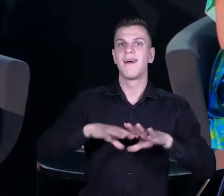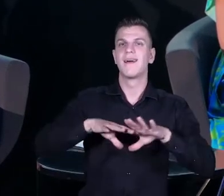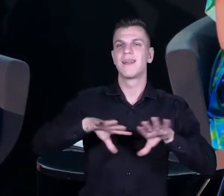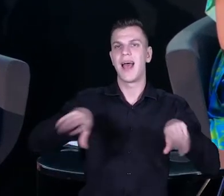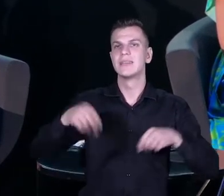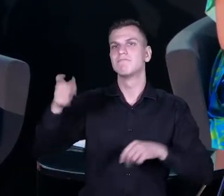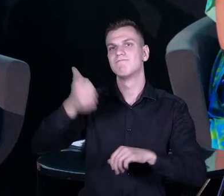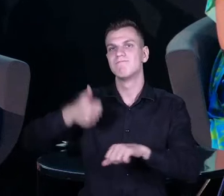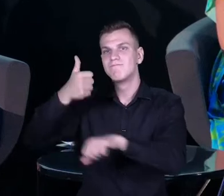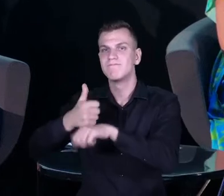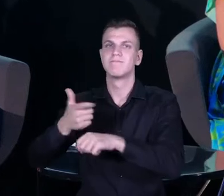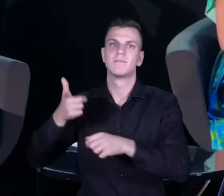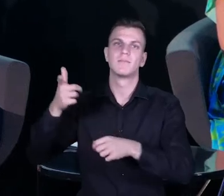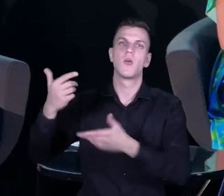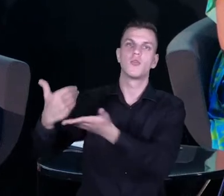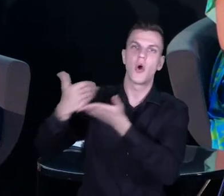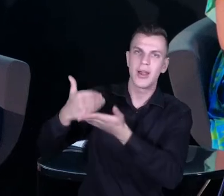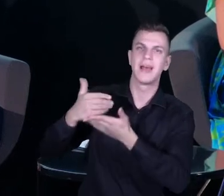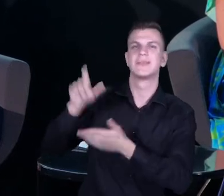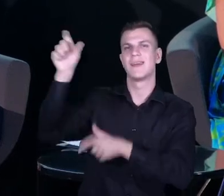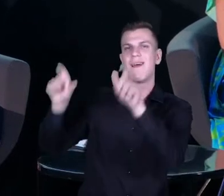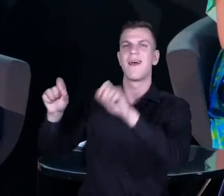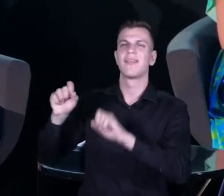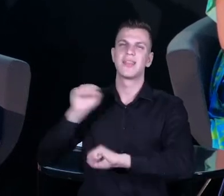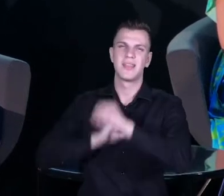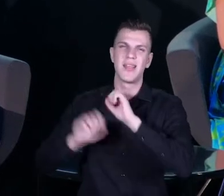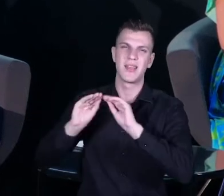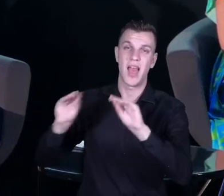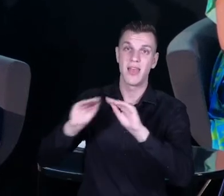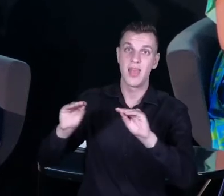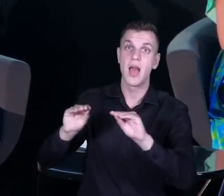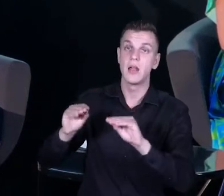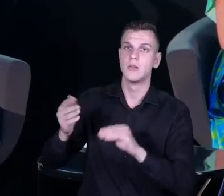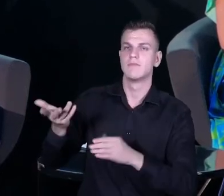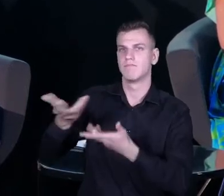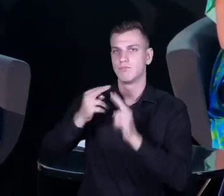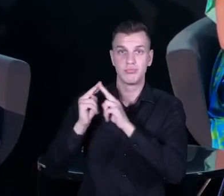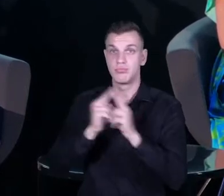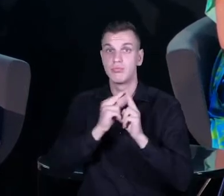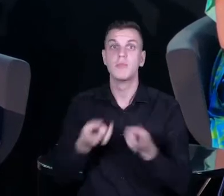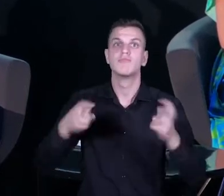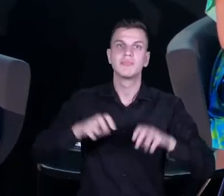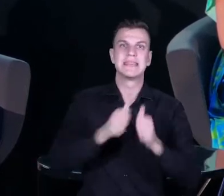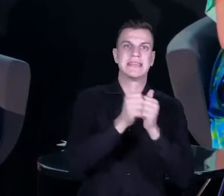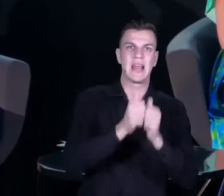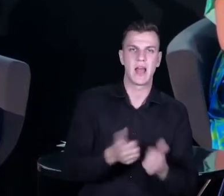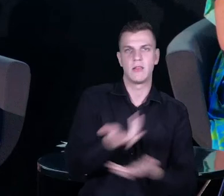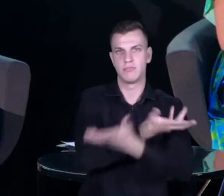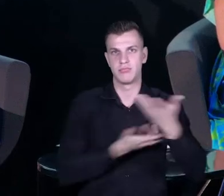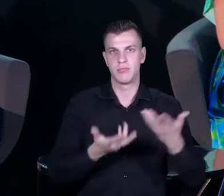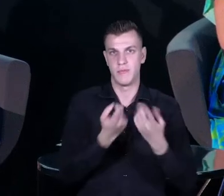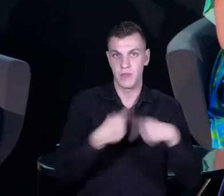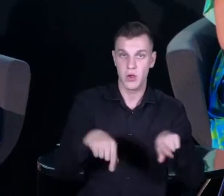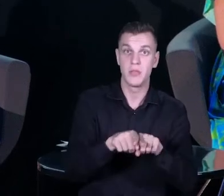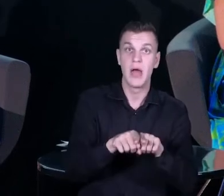mentorów, doradców, trenerów uczyć się tworzyć własne zadania interdyscyplinarne i cały ten proces trwał kilka miesięcy po to,